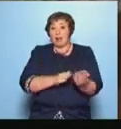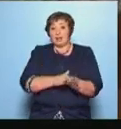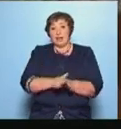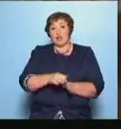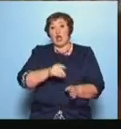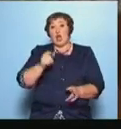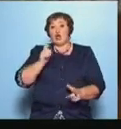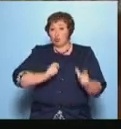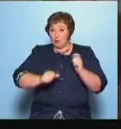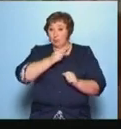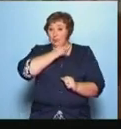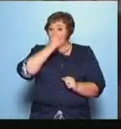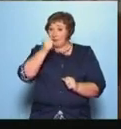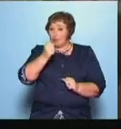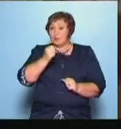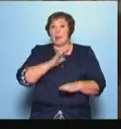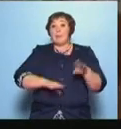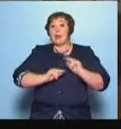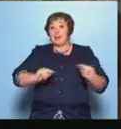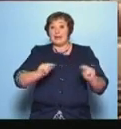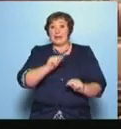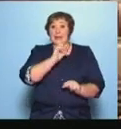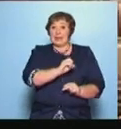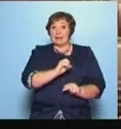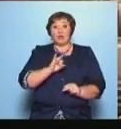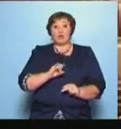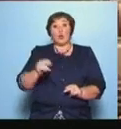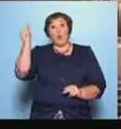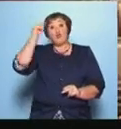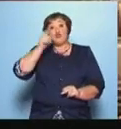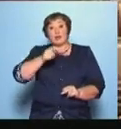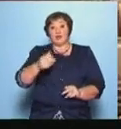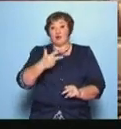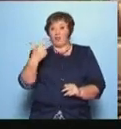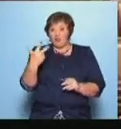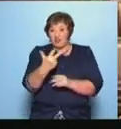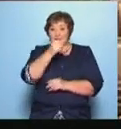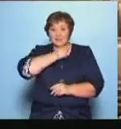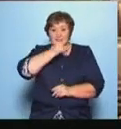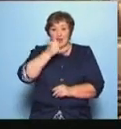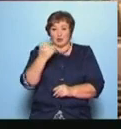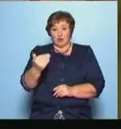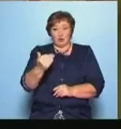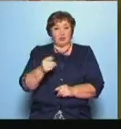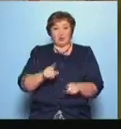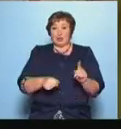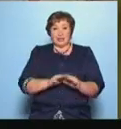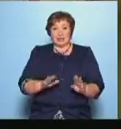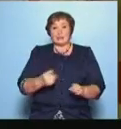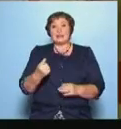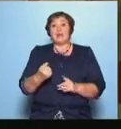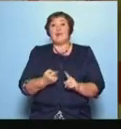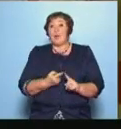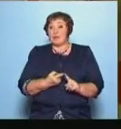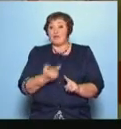возрасте. В преподавательской практике Елены Микрюковой ученики, которые гораздо старше ее, далеко уже не редкость. Во-первых,